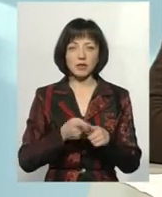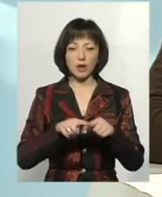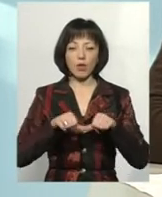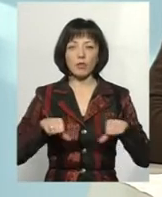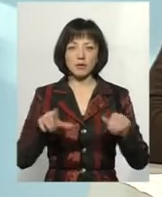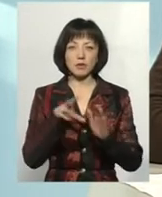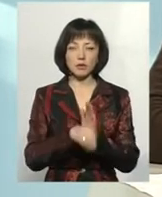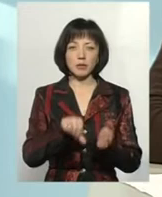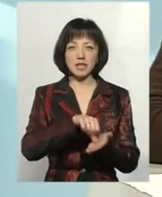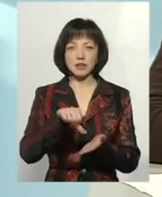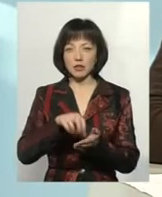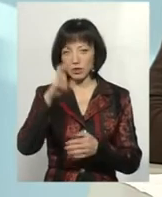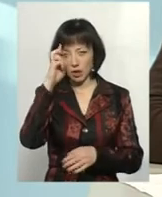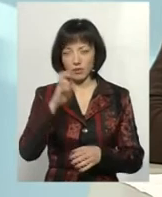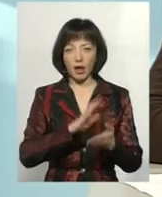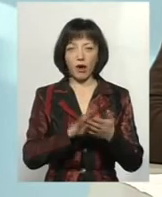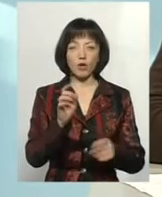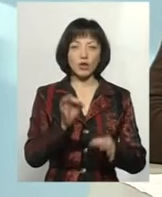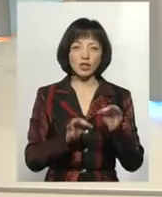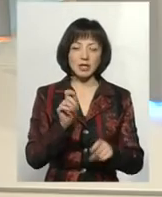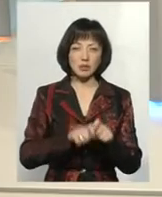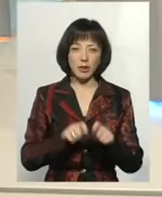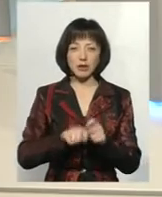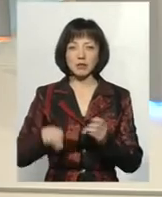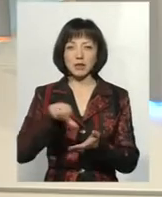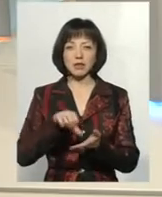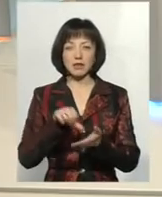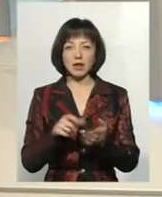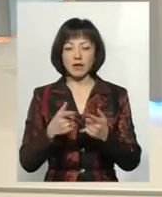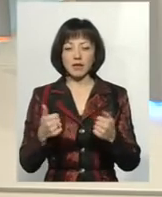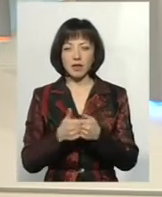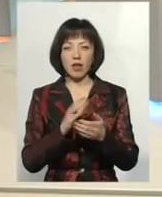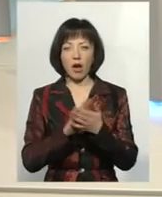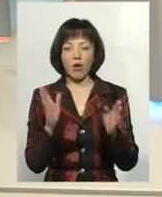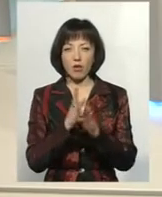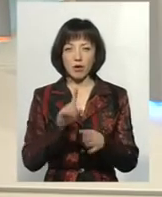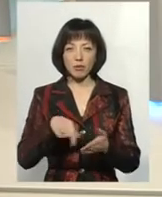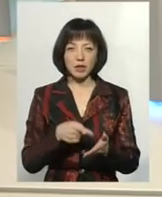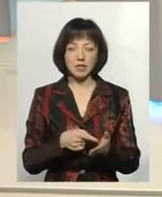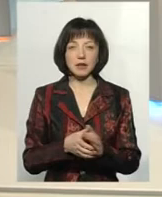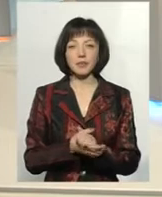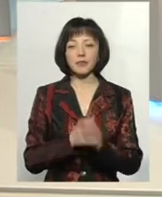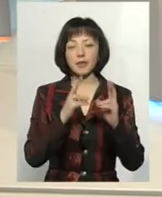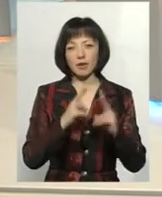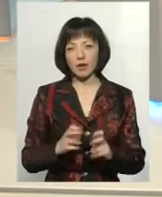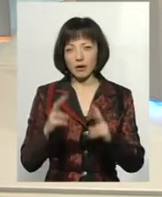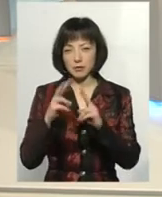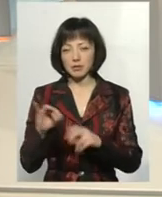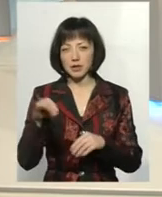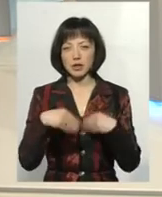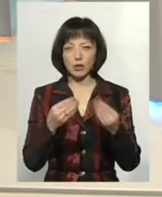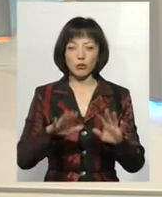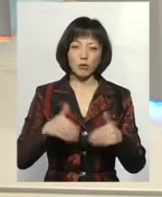комісії входять представник Державної екологічної інспекції, представник відділу екології міста. Вони обстежують і